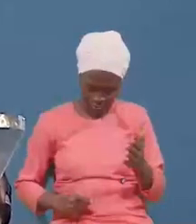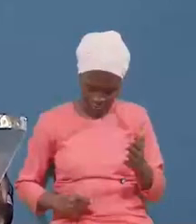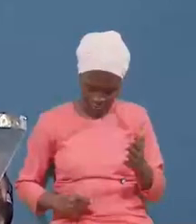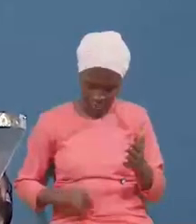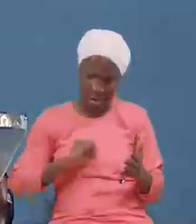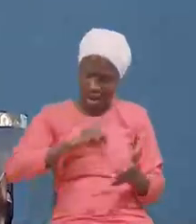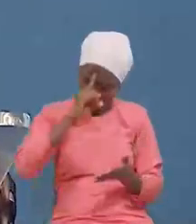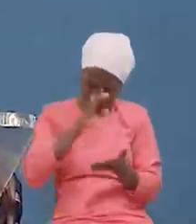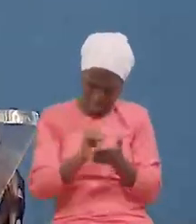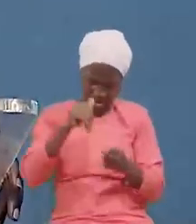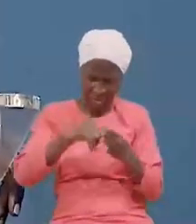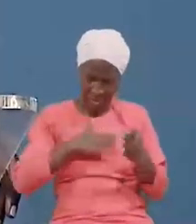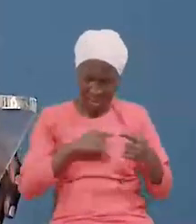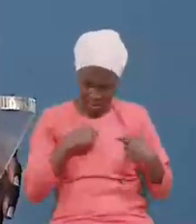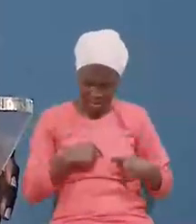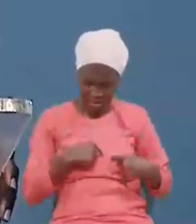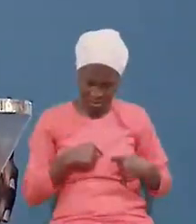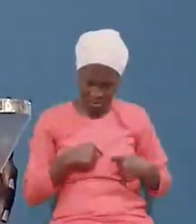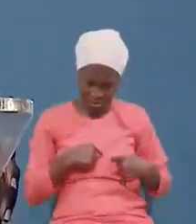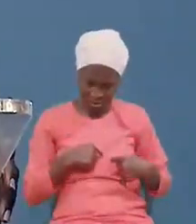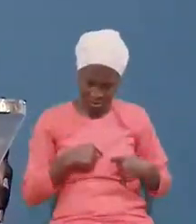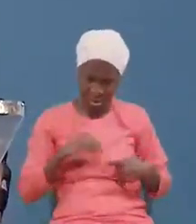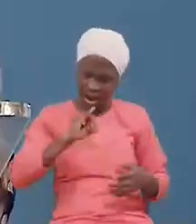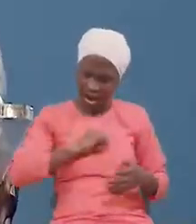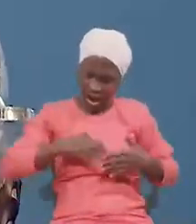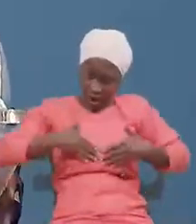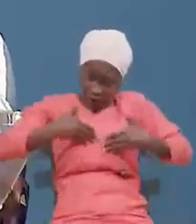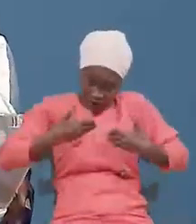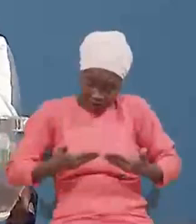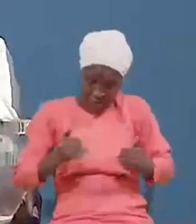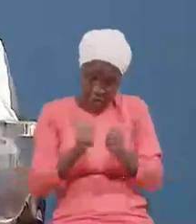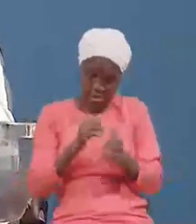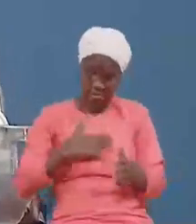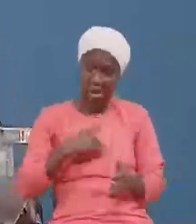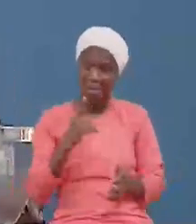de tout mon corps. Je confesse de ma bouche